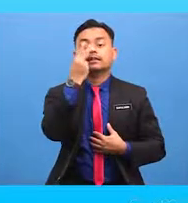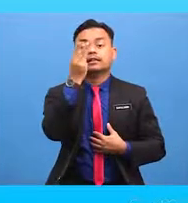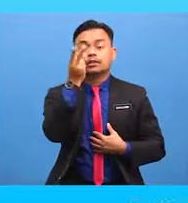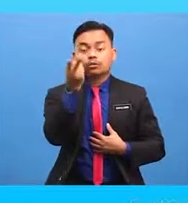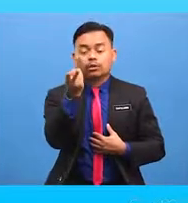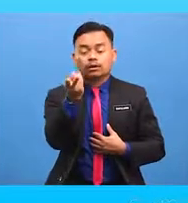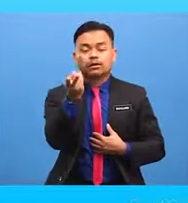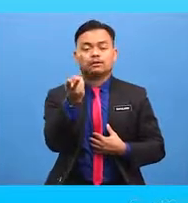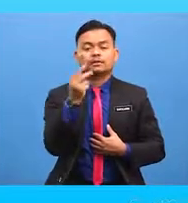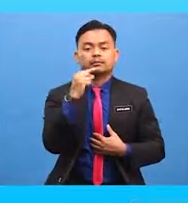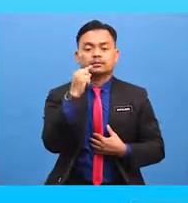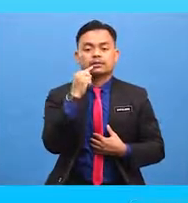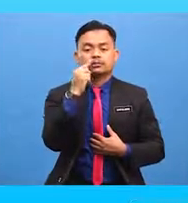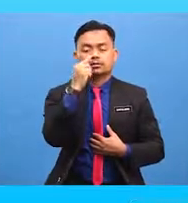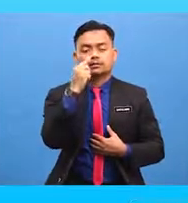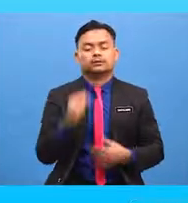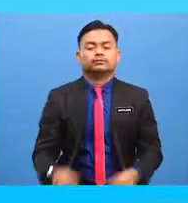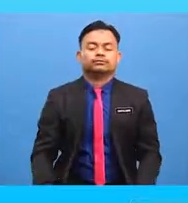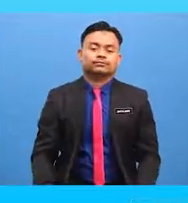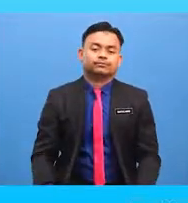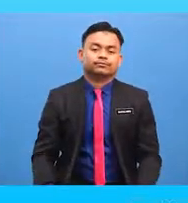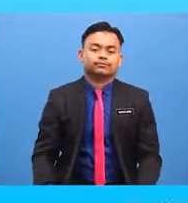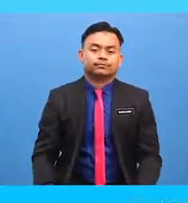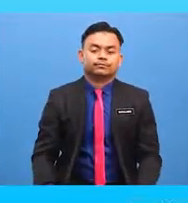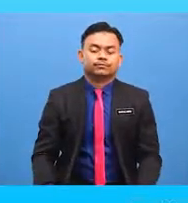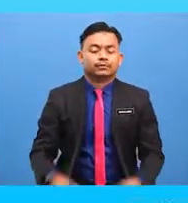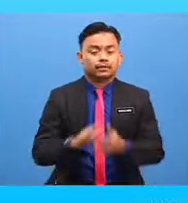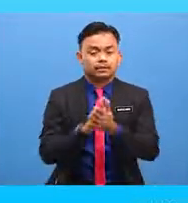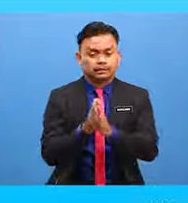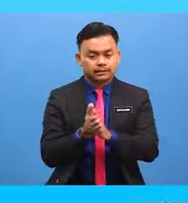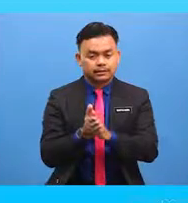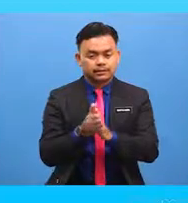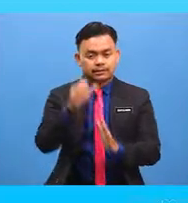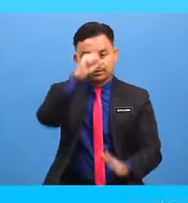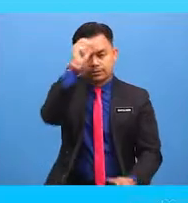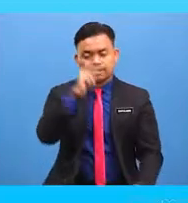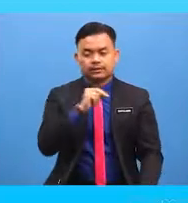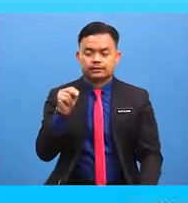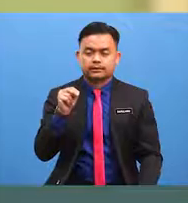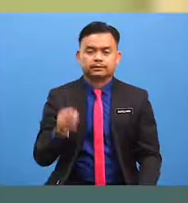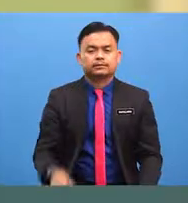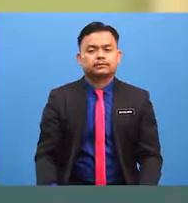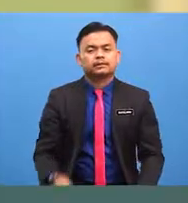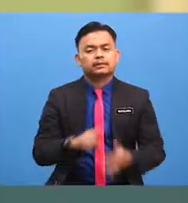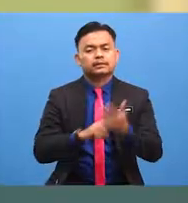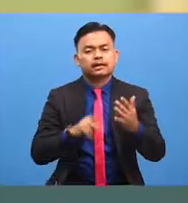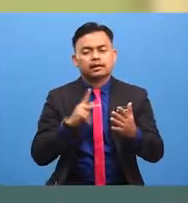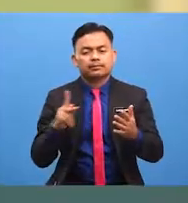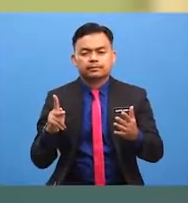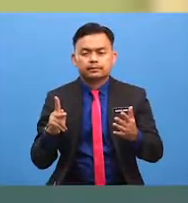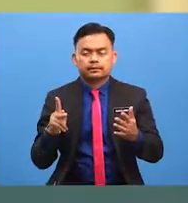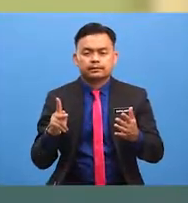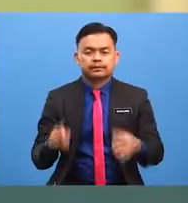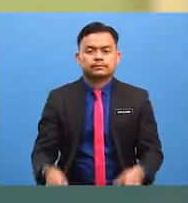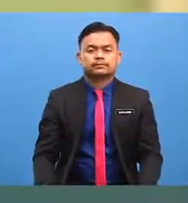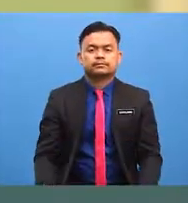pula melalui hidung ataupun mulut. Jadi persoalannya, apakah organ